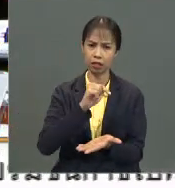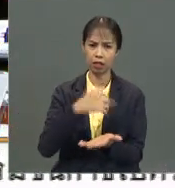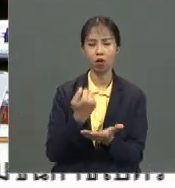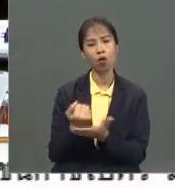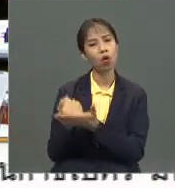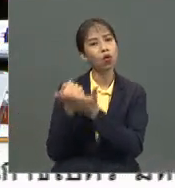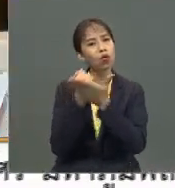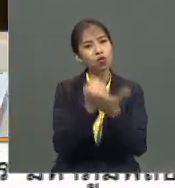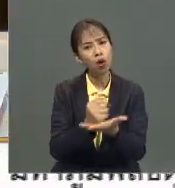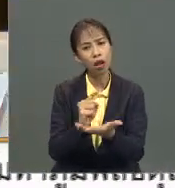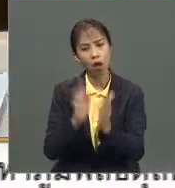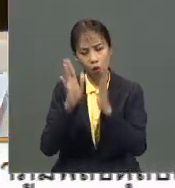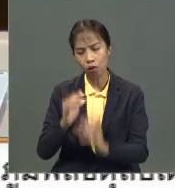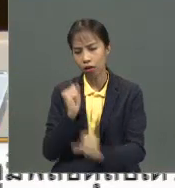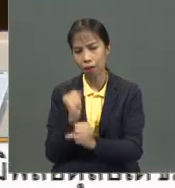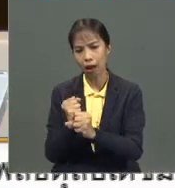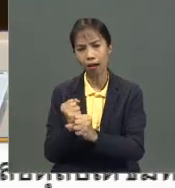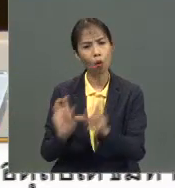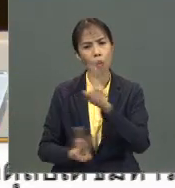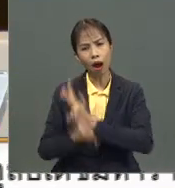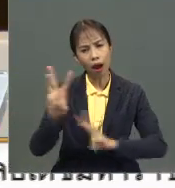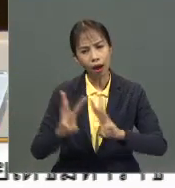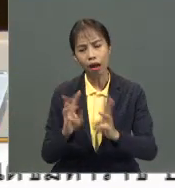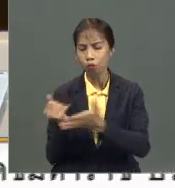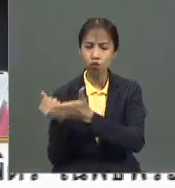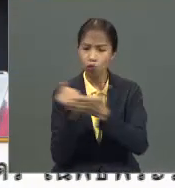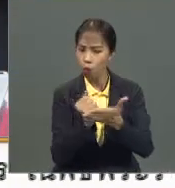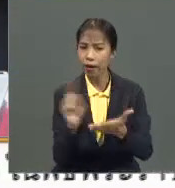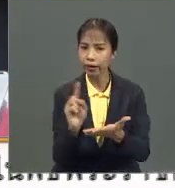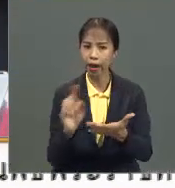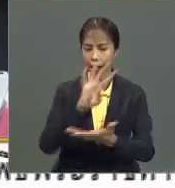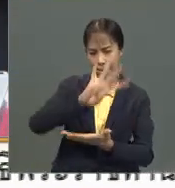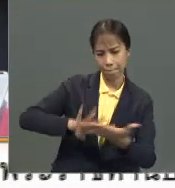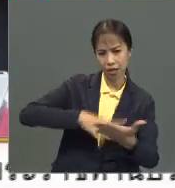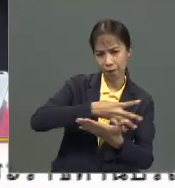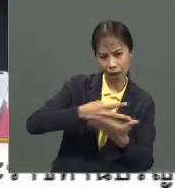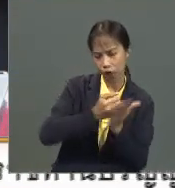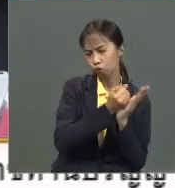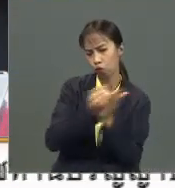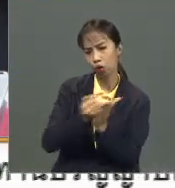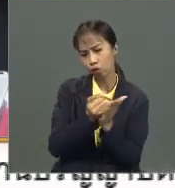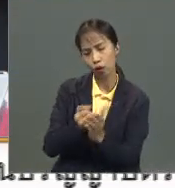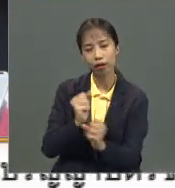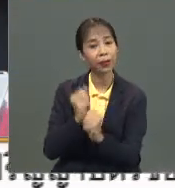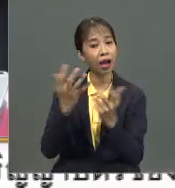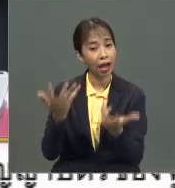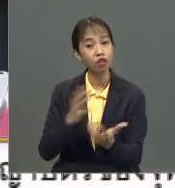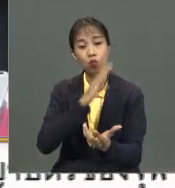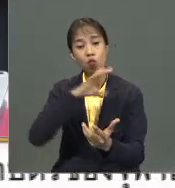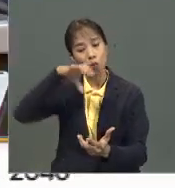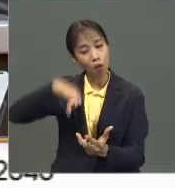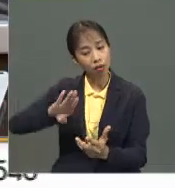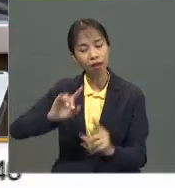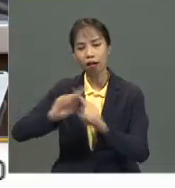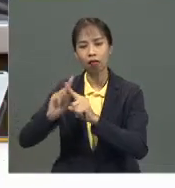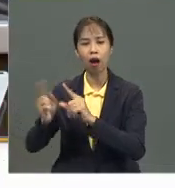รับแรงงานที่ตกงานได้อย่างไรมีแผนการรับมือธุรกิจที่ล้มอย่างไรรวมถึงหากมาตรการเยียวยาหมด